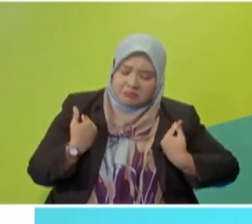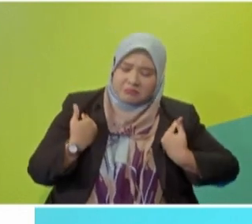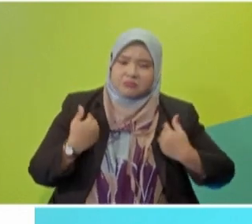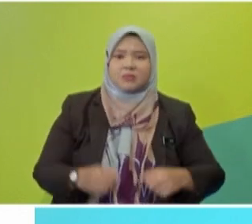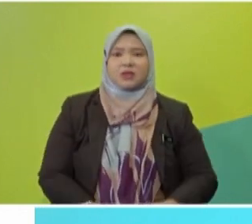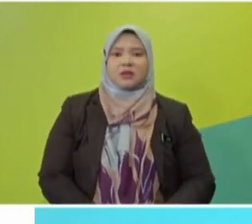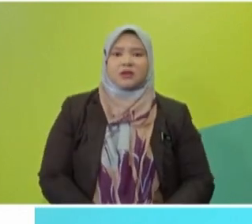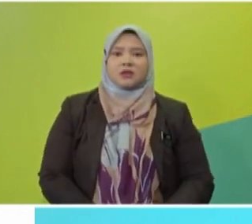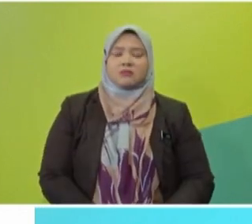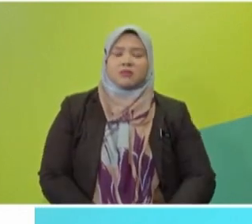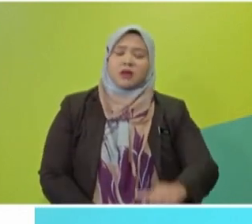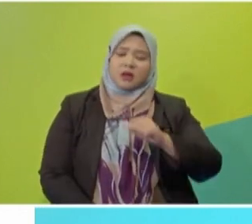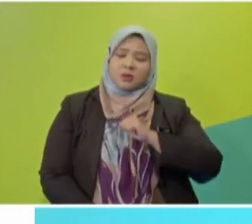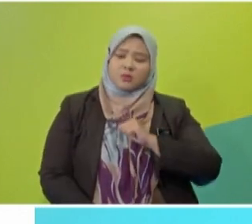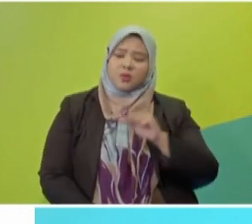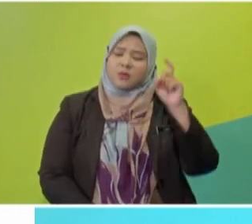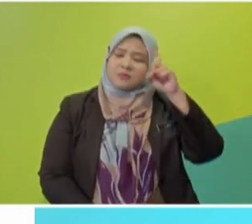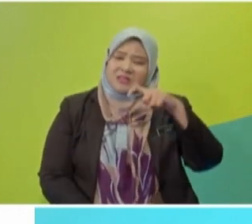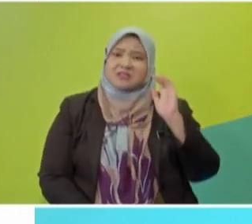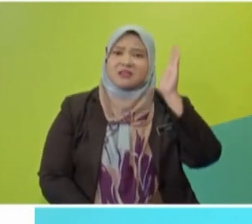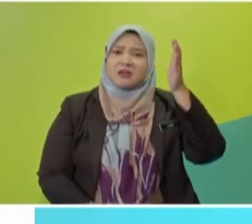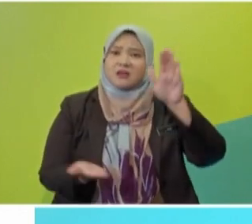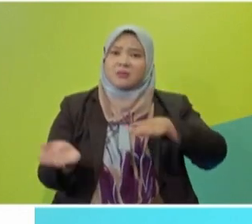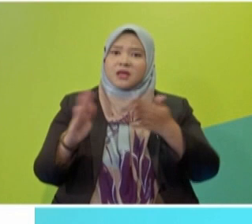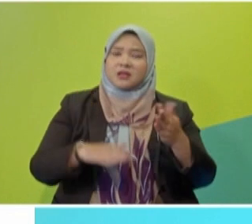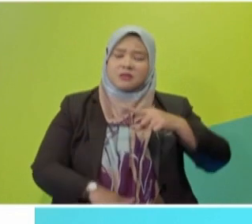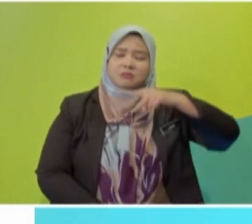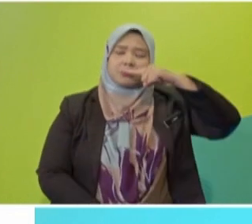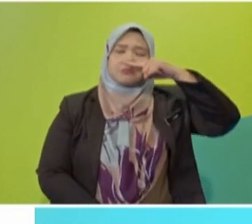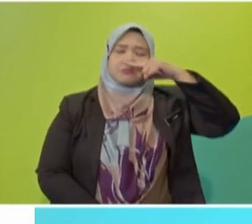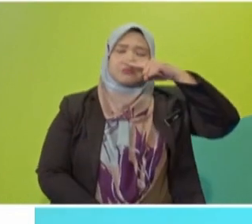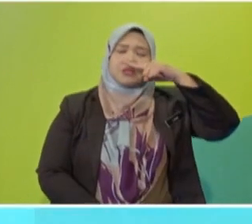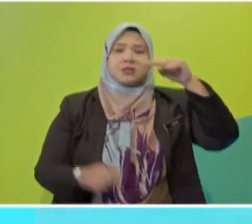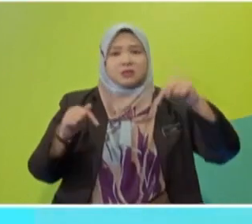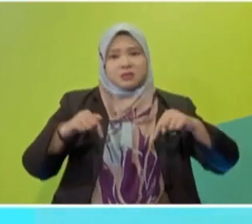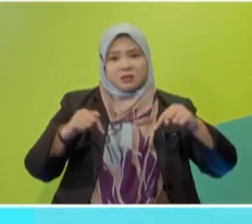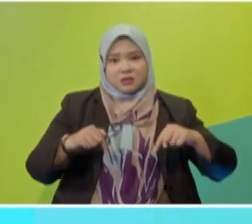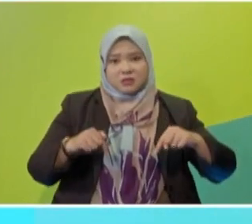Aku tentu akan mati lemas di sini, keluh semut.